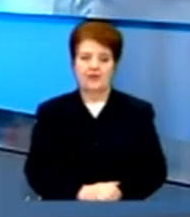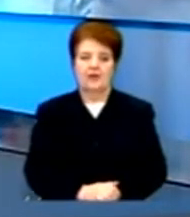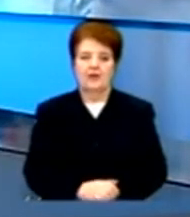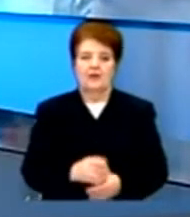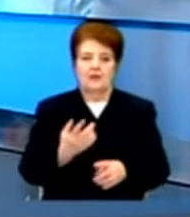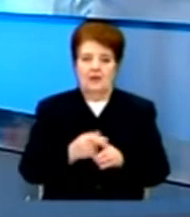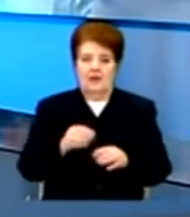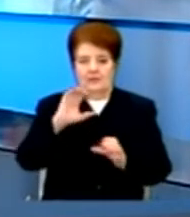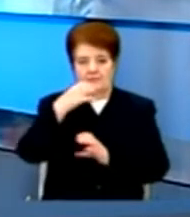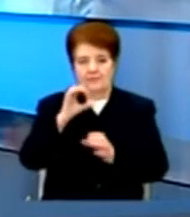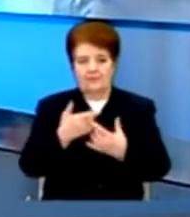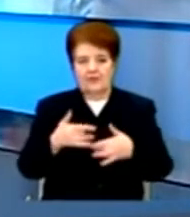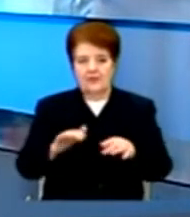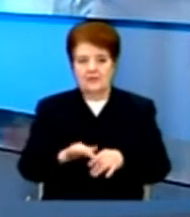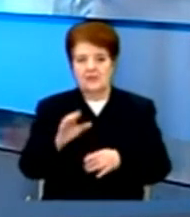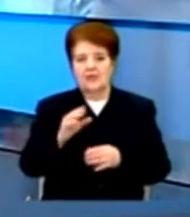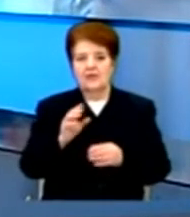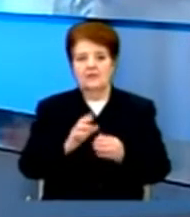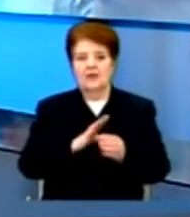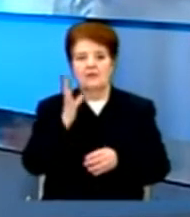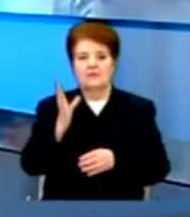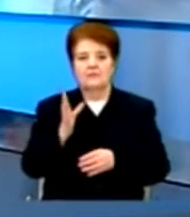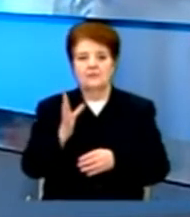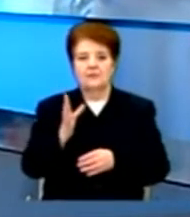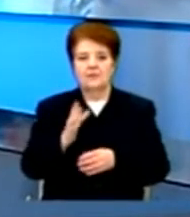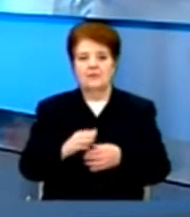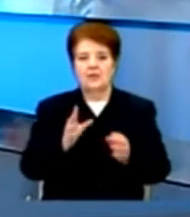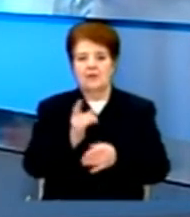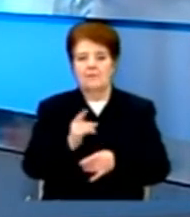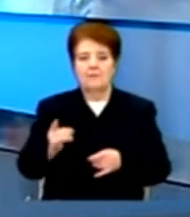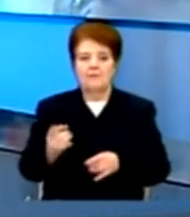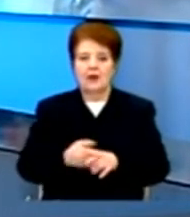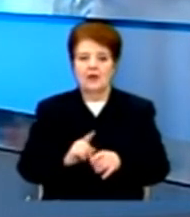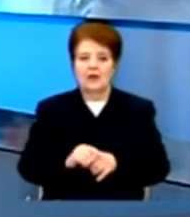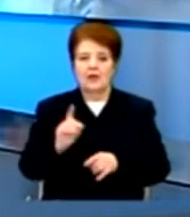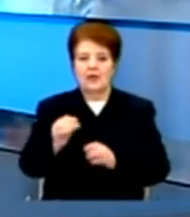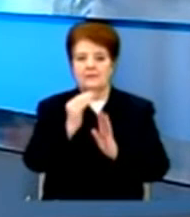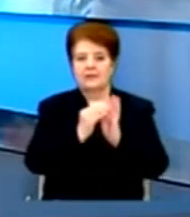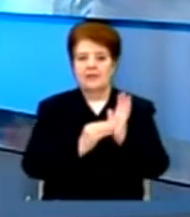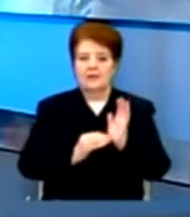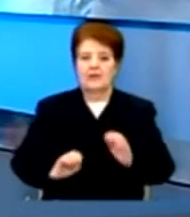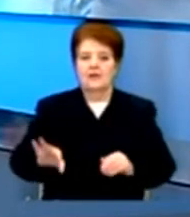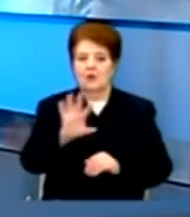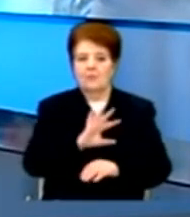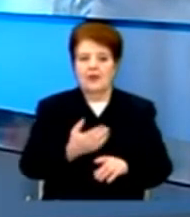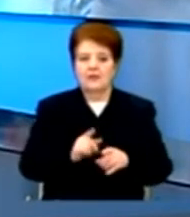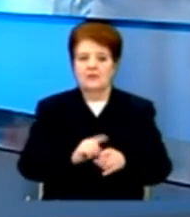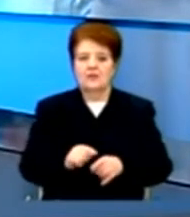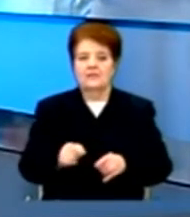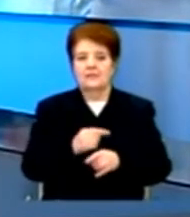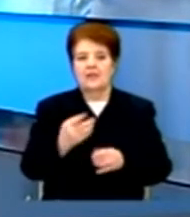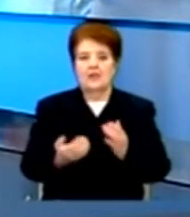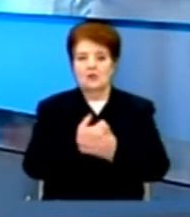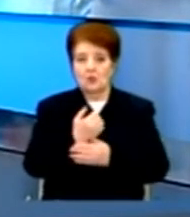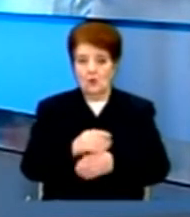Pasarele telescopice, fațadă din sticlă structurată, acoperiș vitrat, parcări și condiții aliniate la standardele europene. Așa va arăta noul terminal